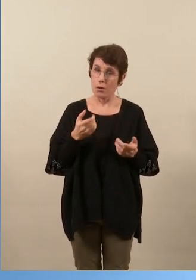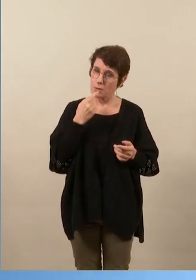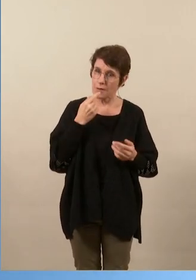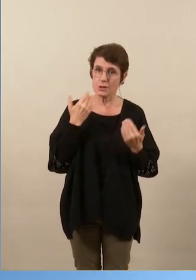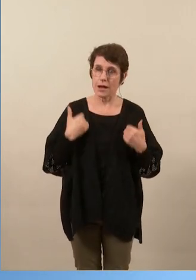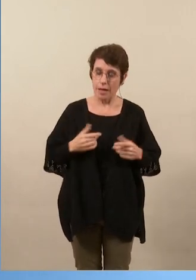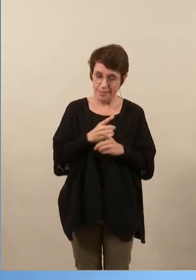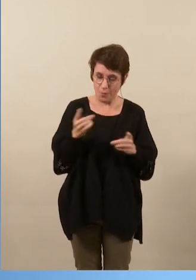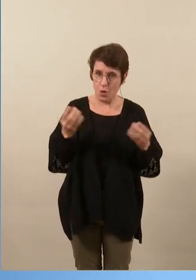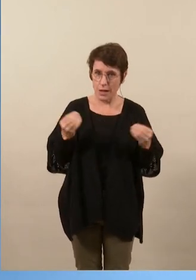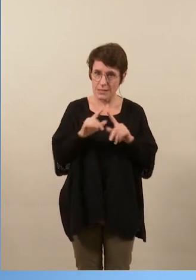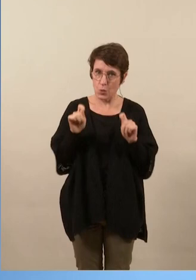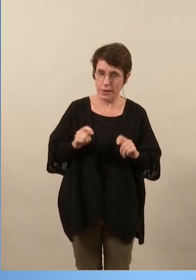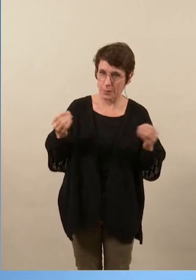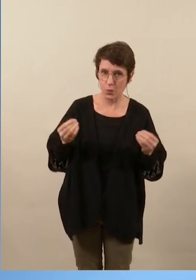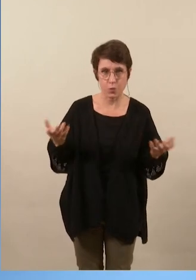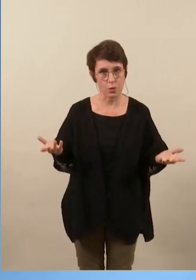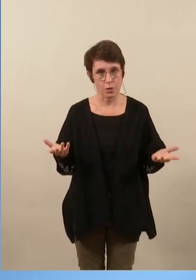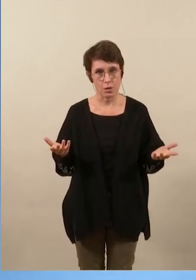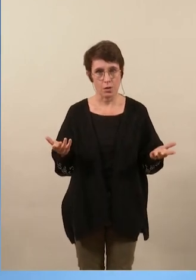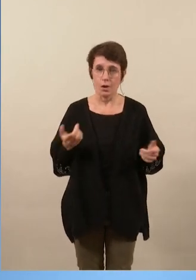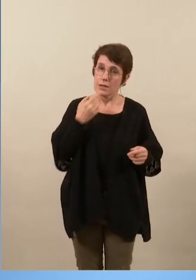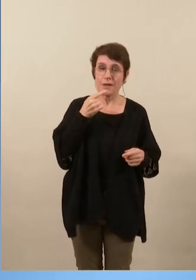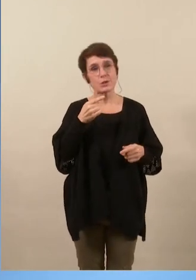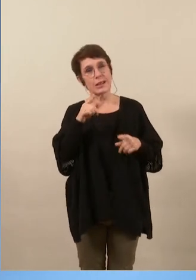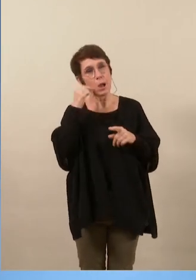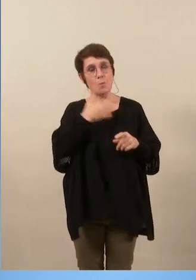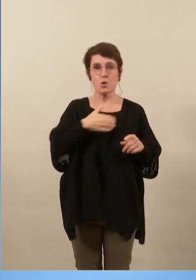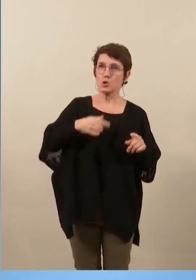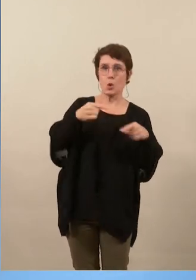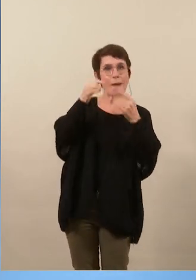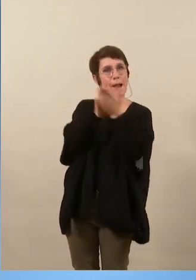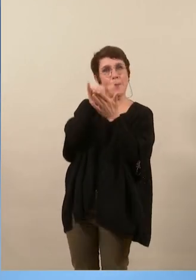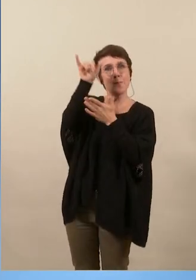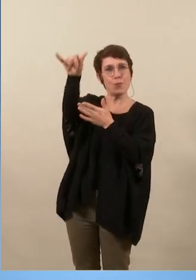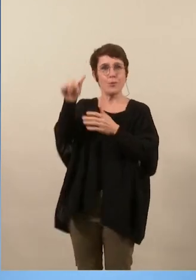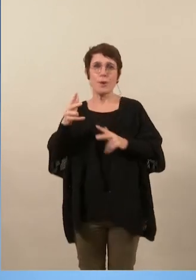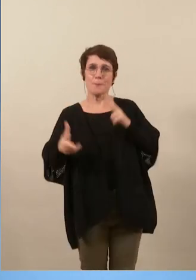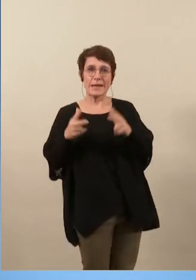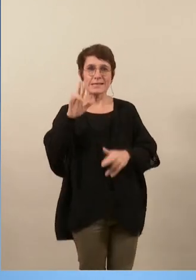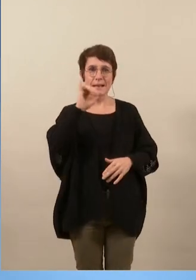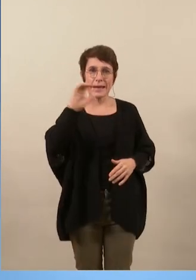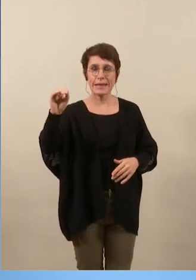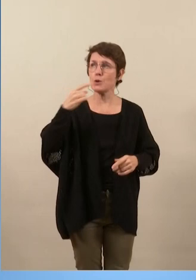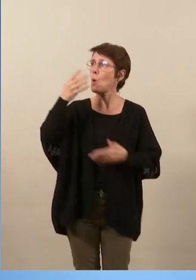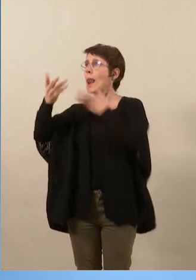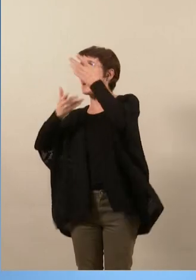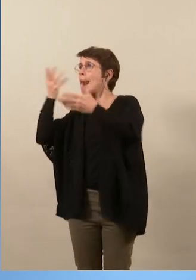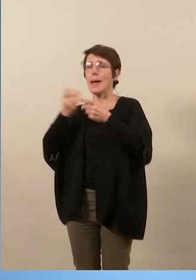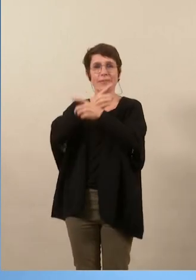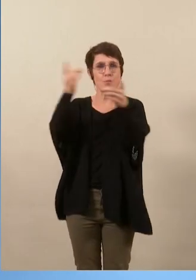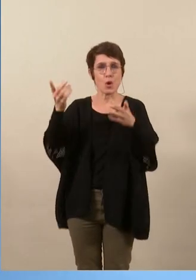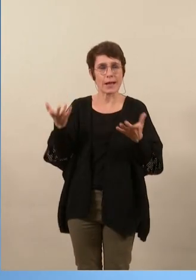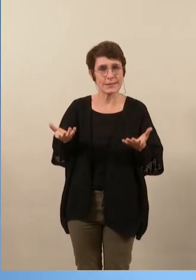démocratie concrètement au lieu de par ti à Rio faire des leçons de morale sur la démocratie grenobloise le maire aurait dû être